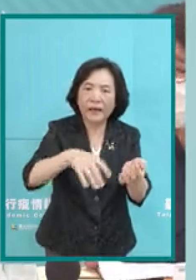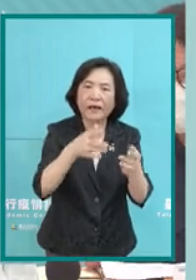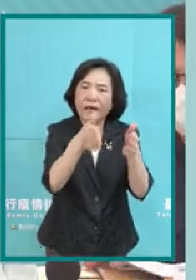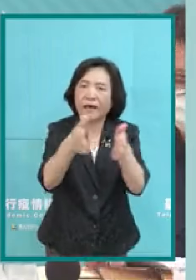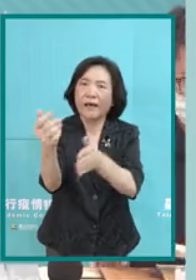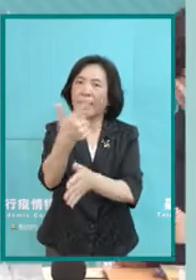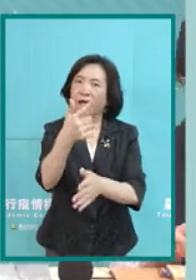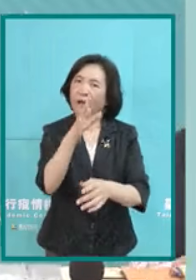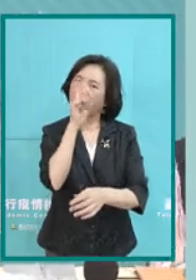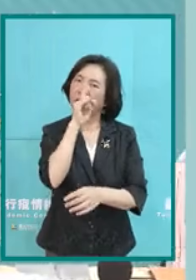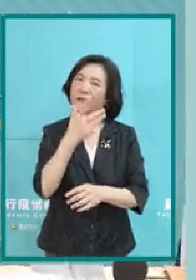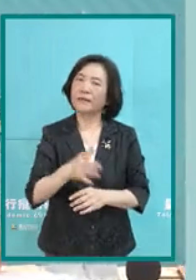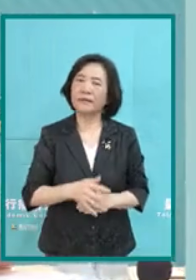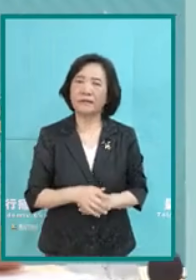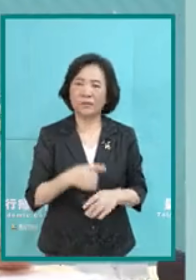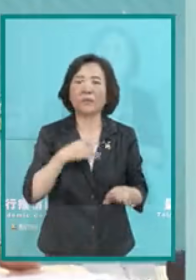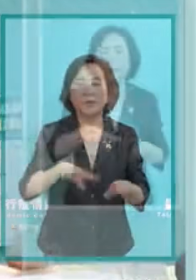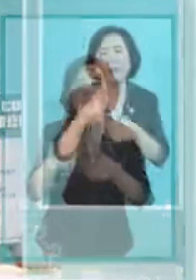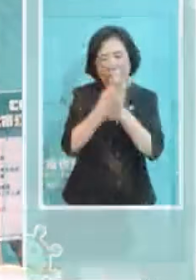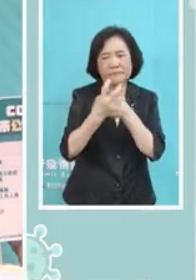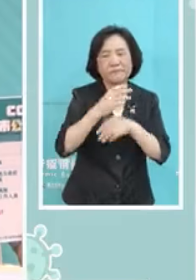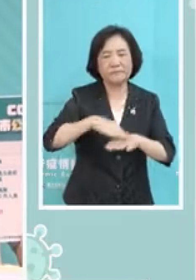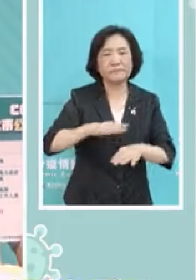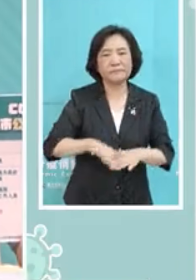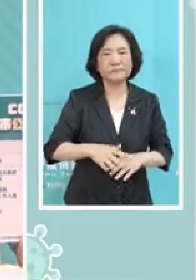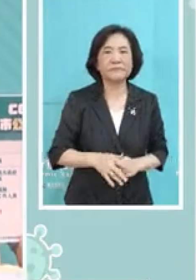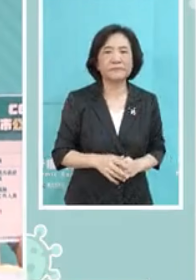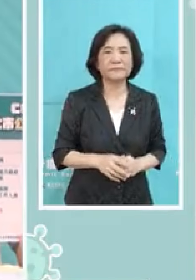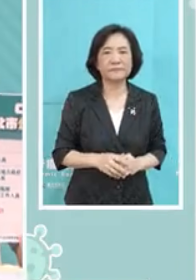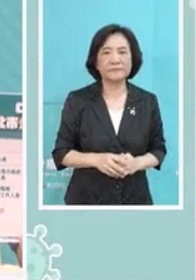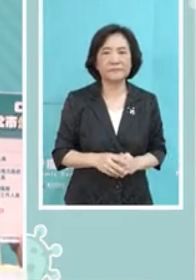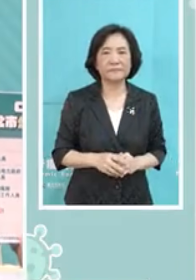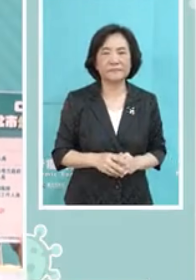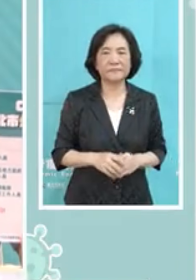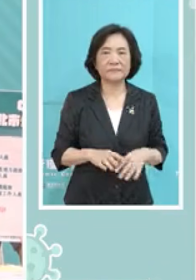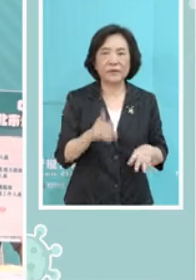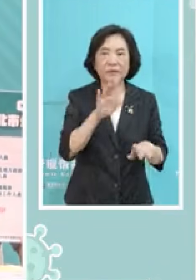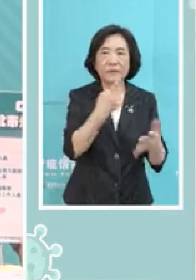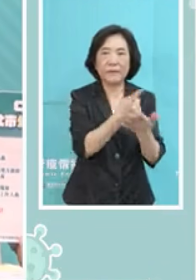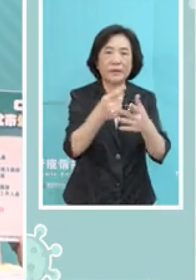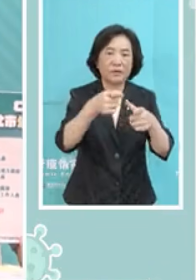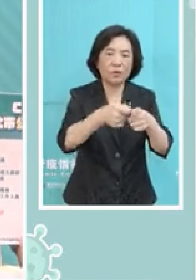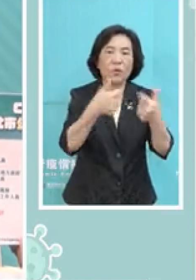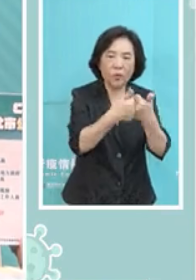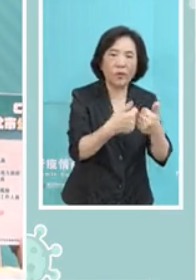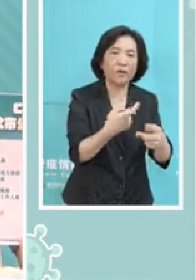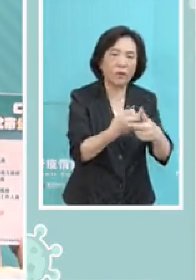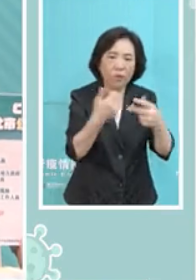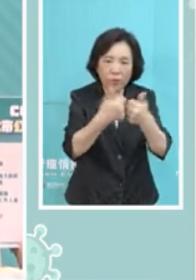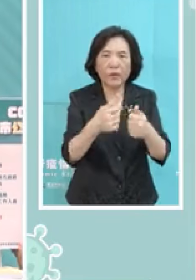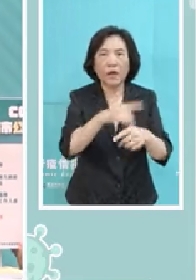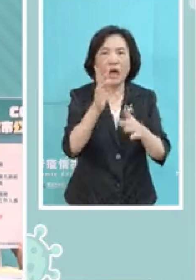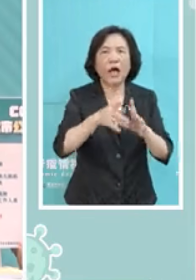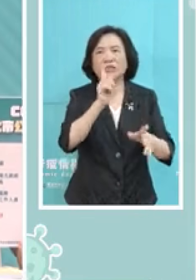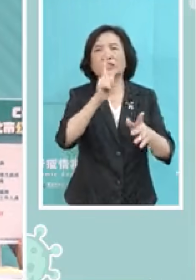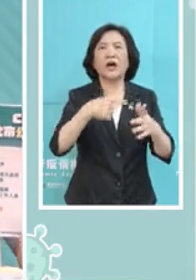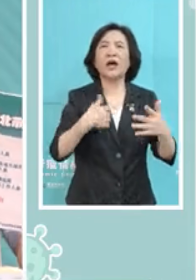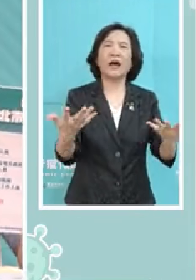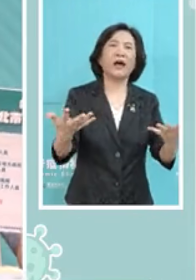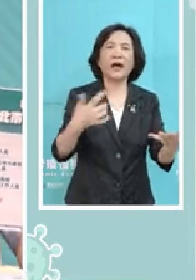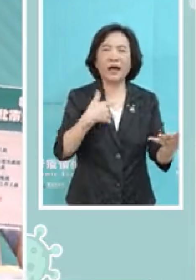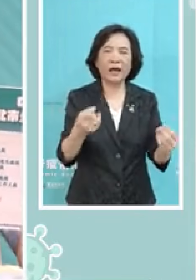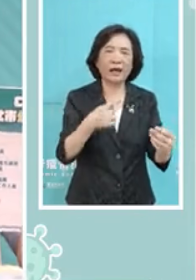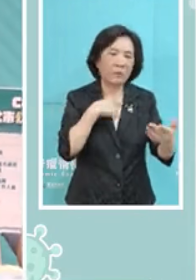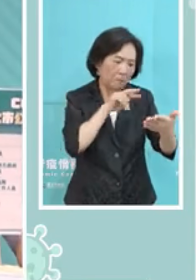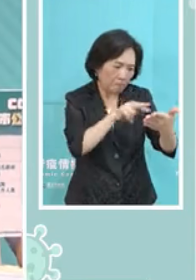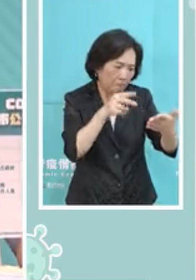后六家诊所，这个我们会检讨的啊。不过说那个每个工会都呱呱叫，这个我也同意了，因为数字上